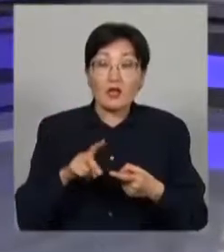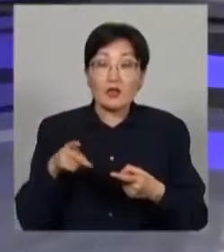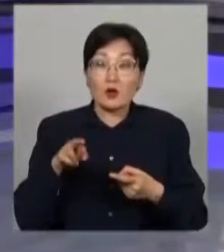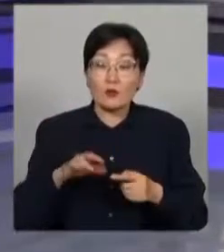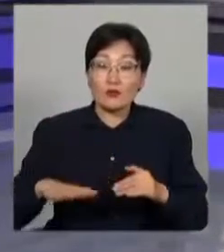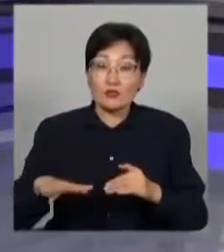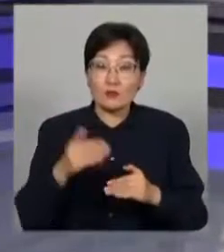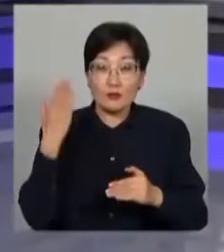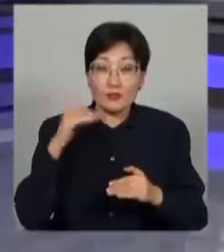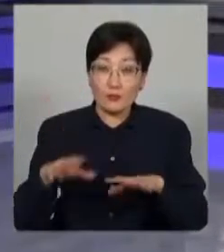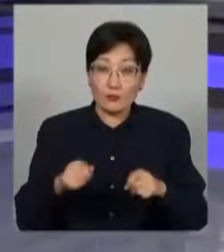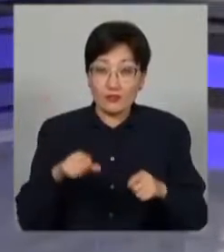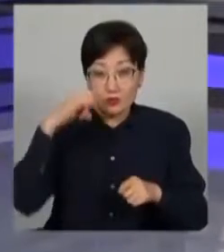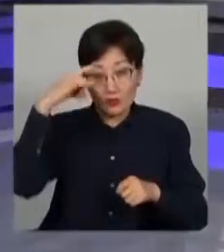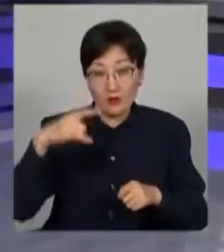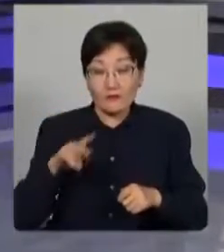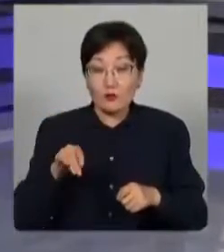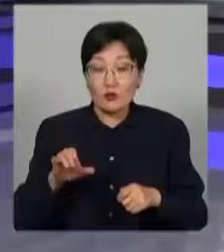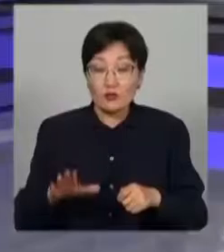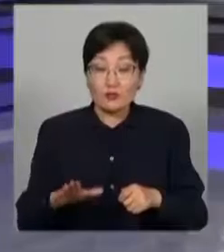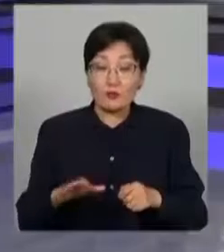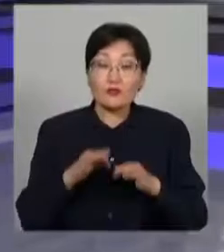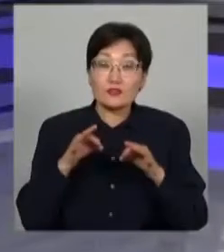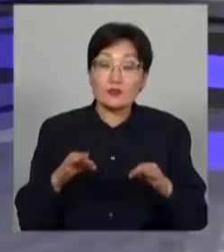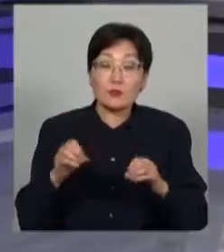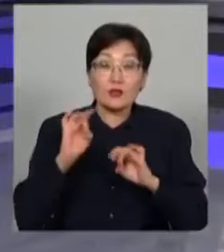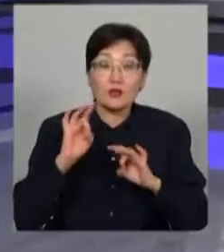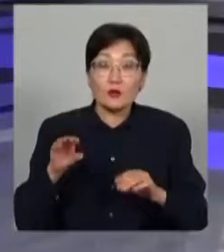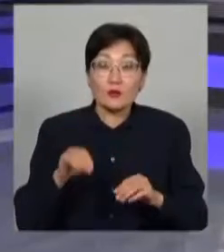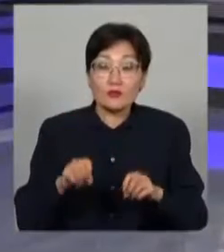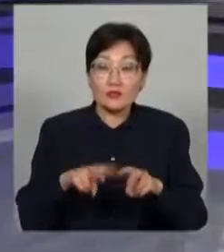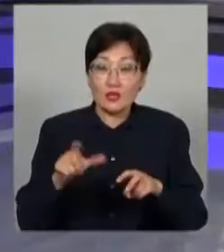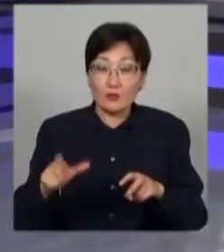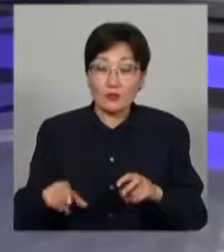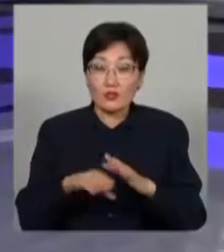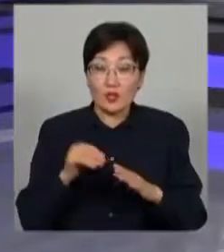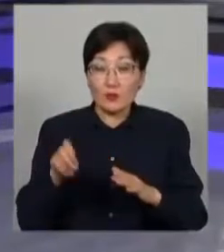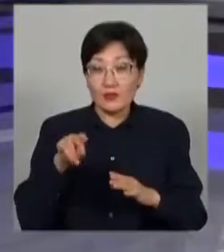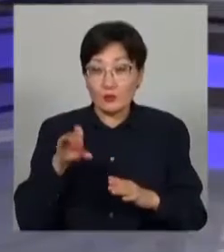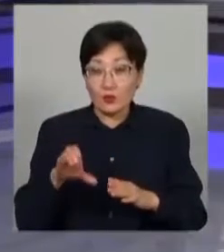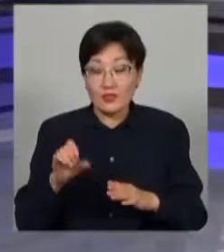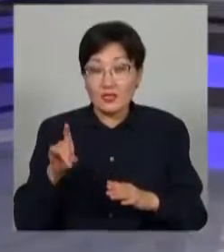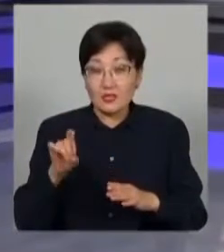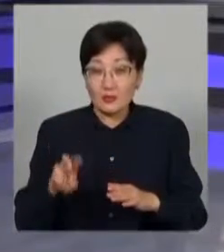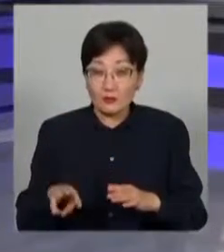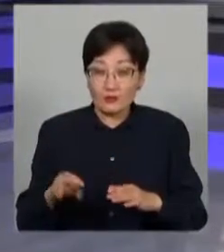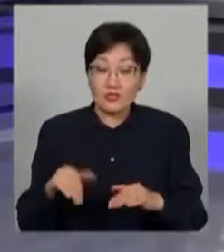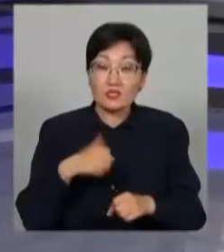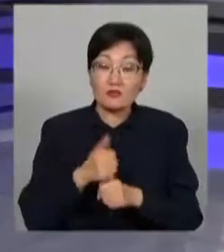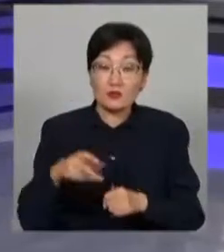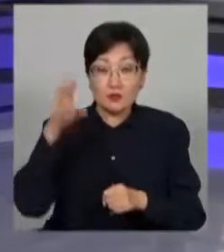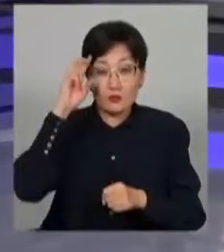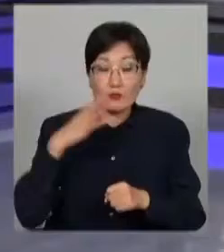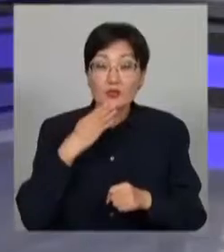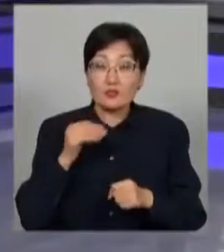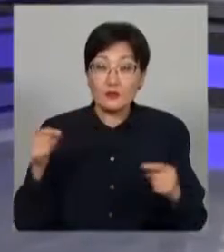который ранее говорил президент касым-жомарт токаев выразил известный политолог и депутат айда старым по его словам глава государства